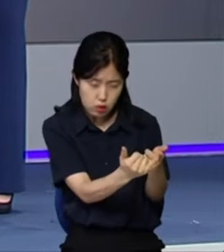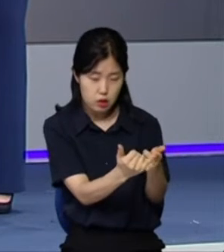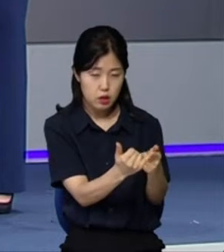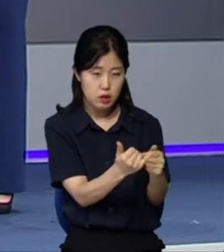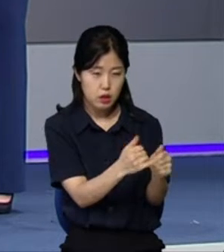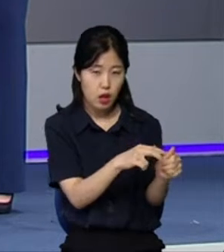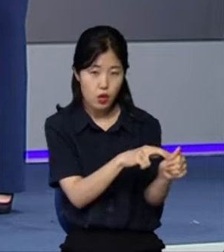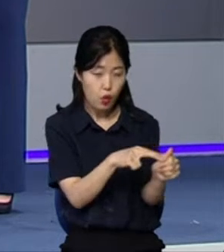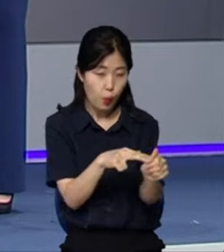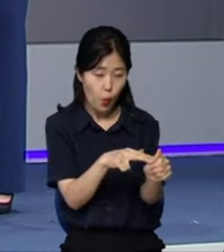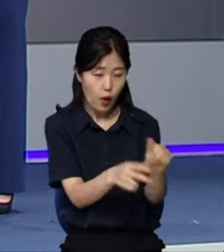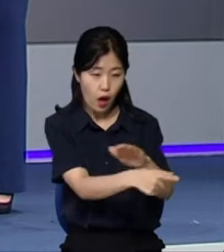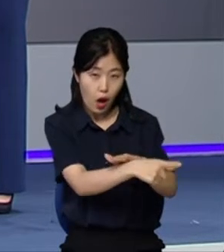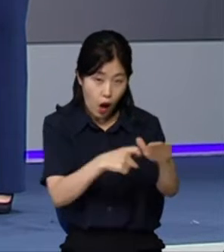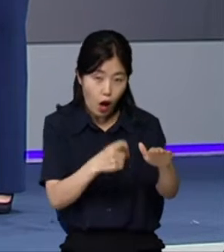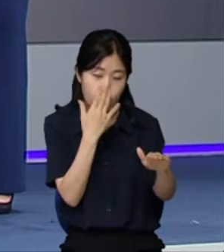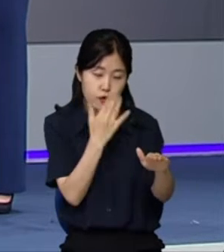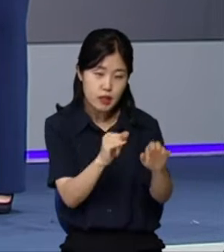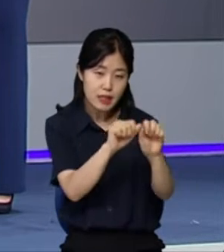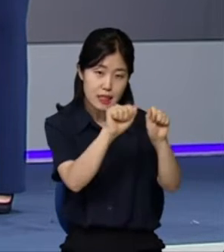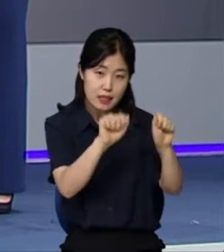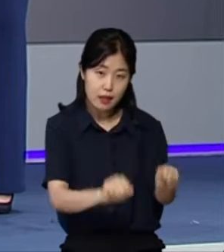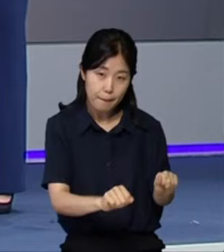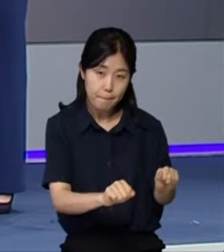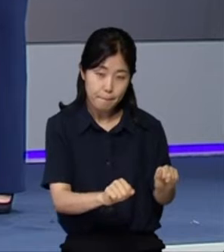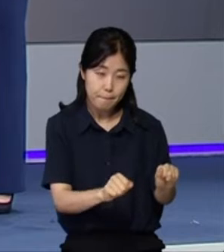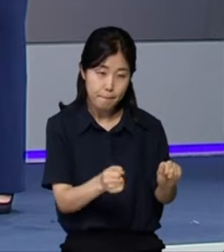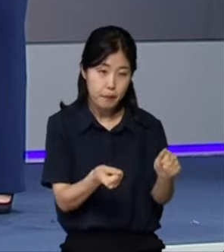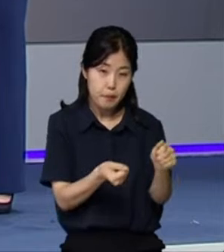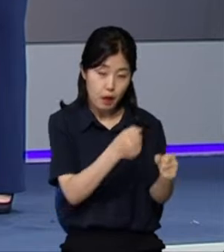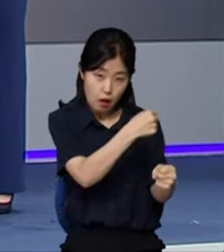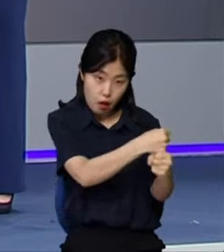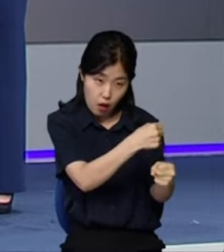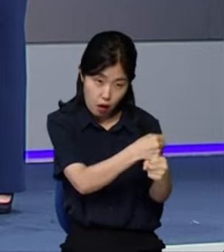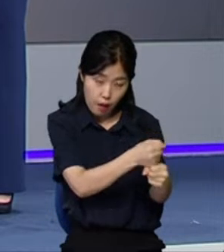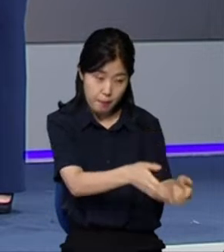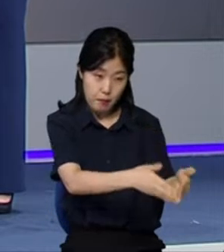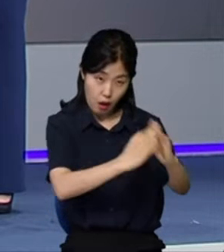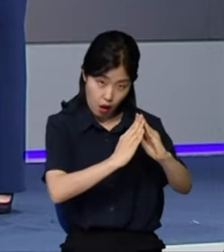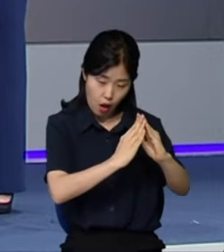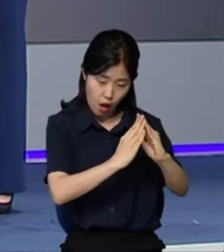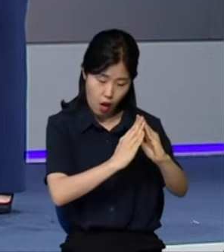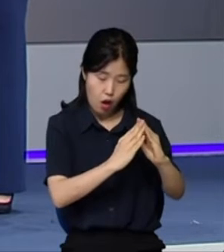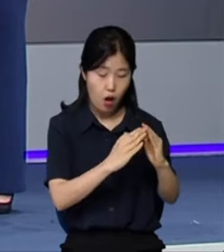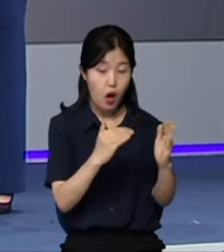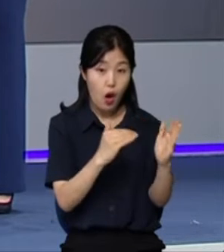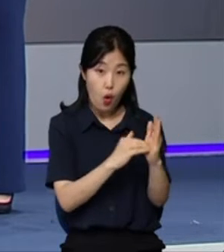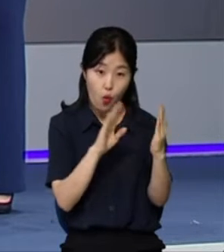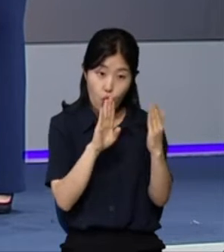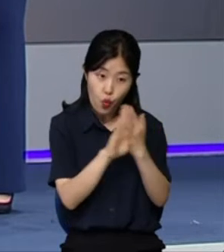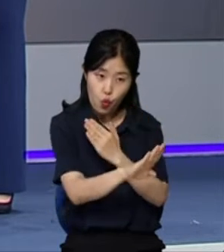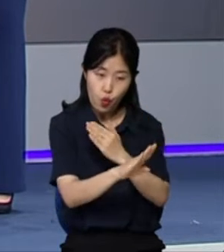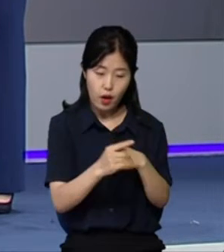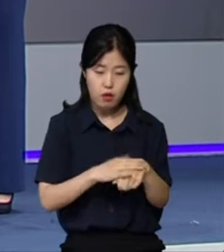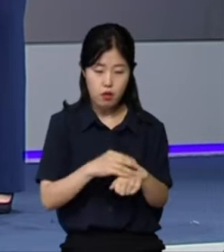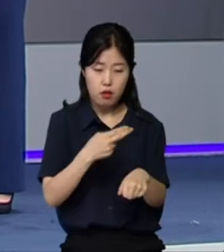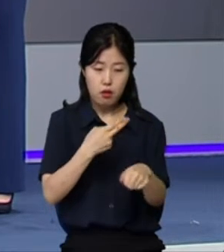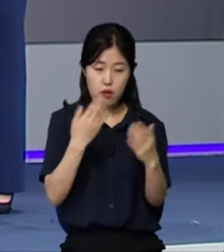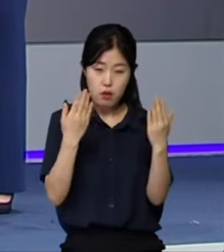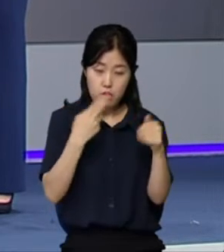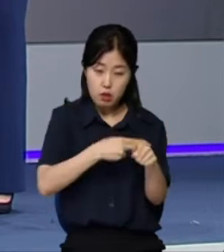했는데요 한번 설치만 성공하면 굳이 위험을 감수하며 다시 교 모시를 찾지 않아도